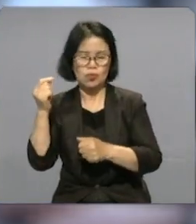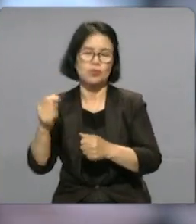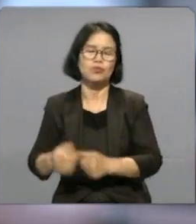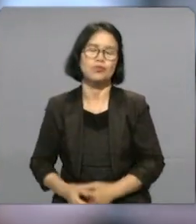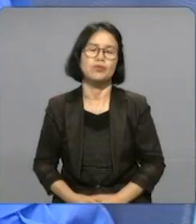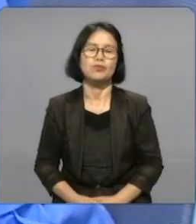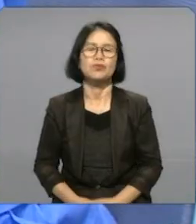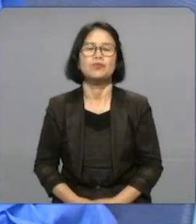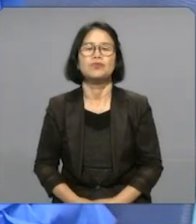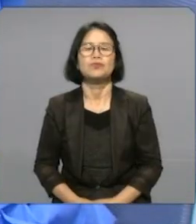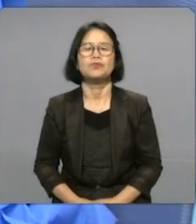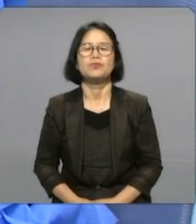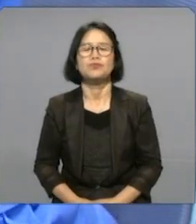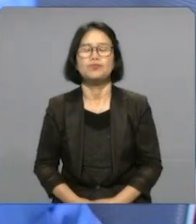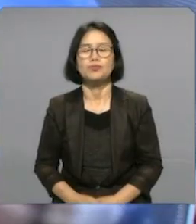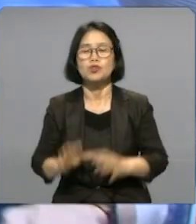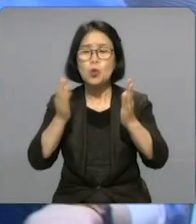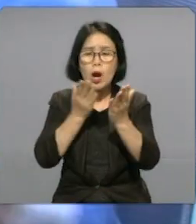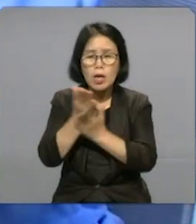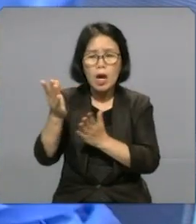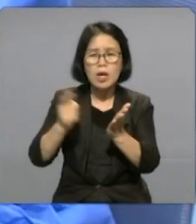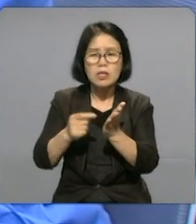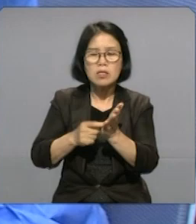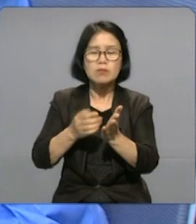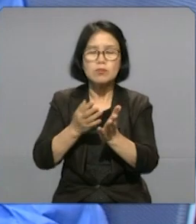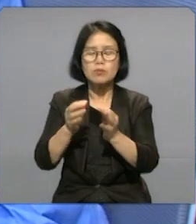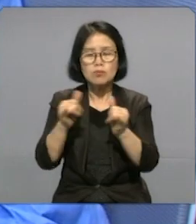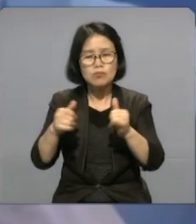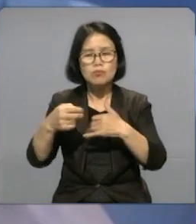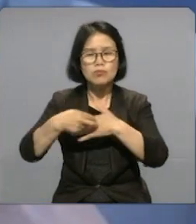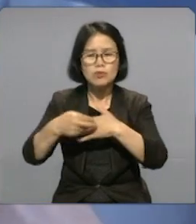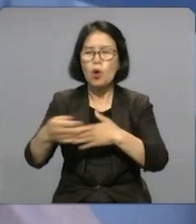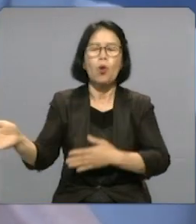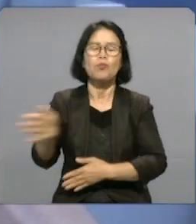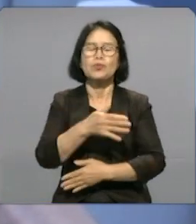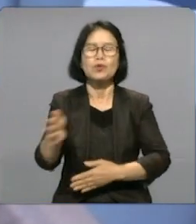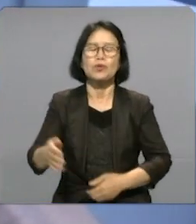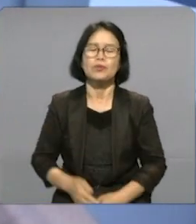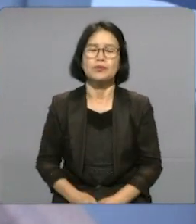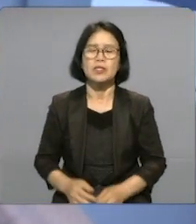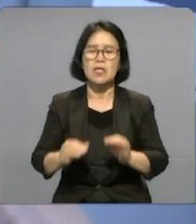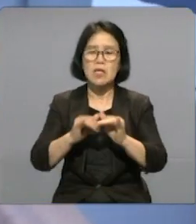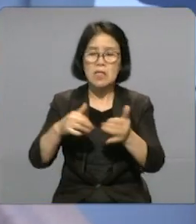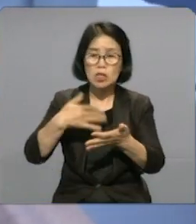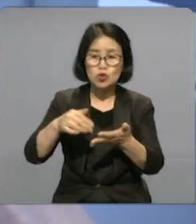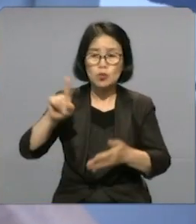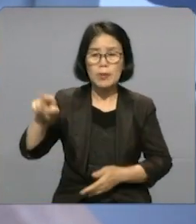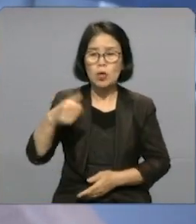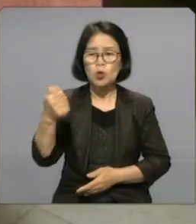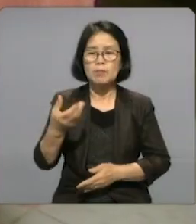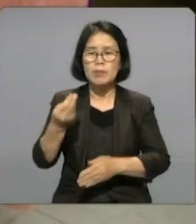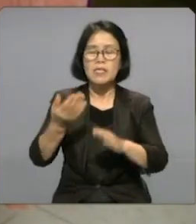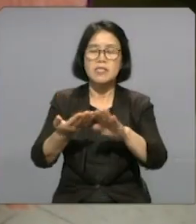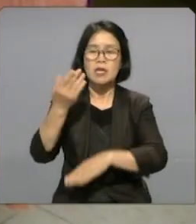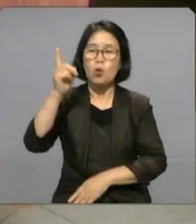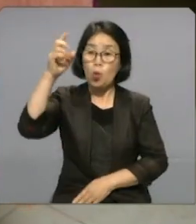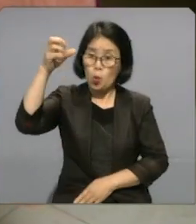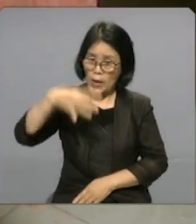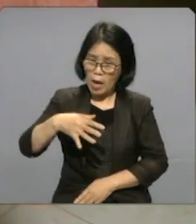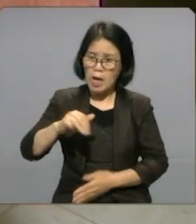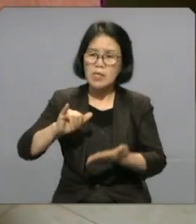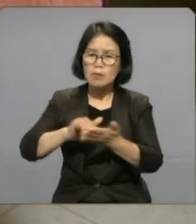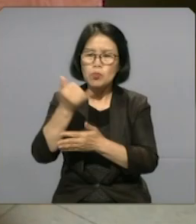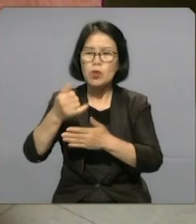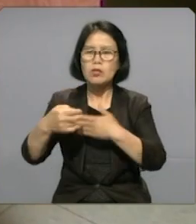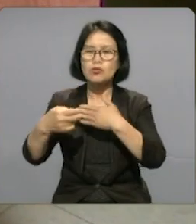맞았습니다. 소아과 응급전문의가 있는 지역이 아예 없었는데 인구 150만 명이 넘는 고양, 김포시조차 두